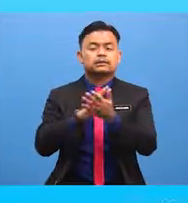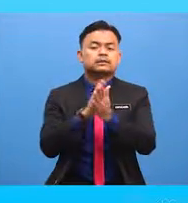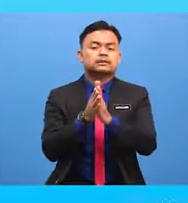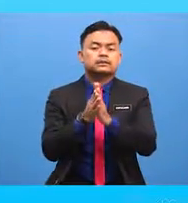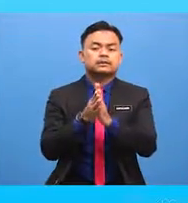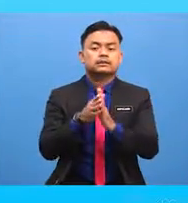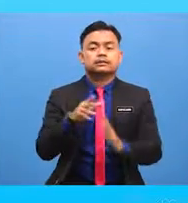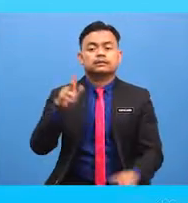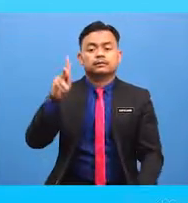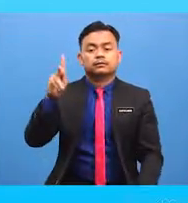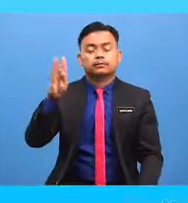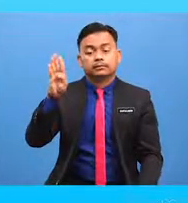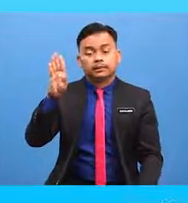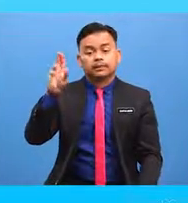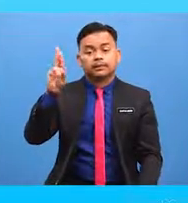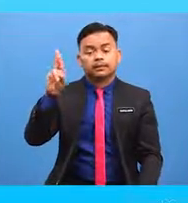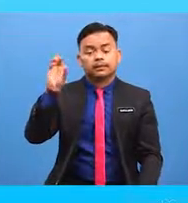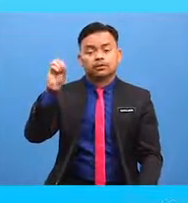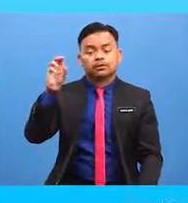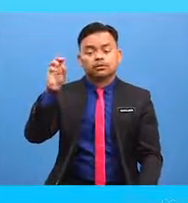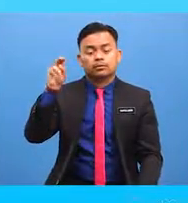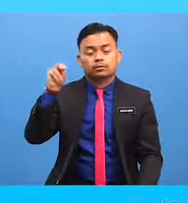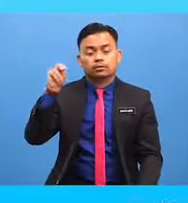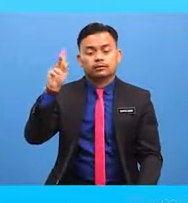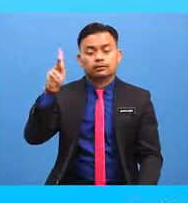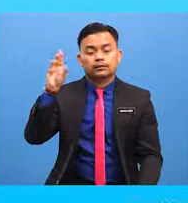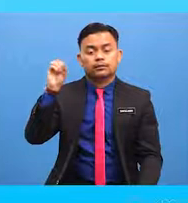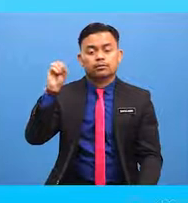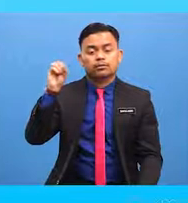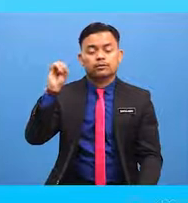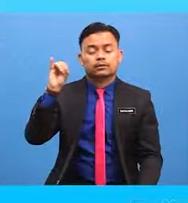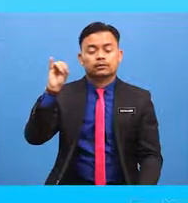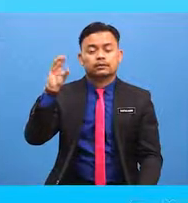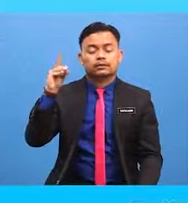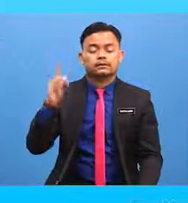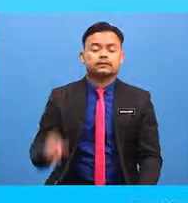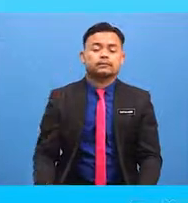ranting pokok. Pada setiap bronkiol pula diakhiri dengan